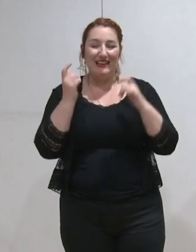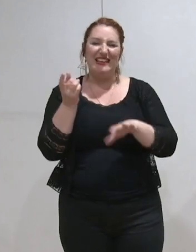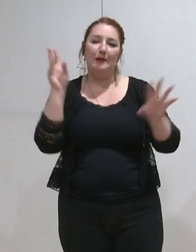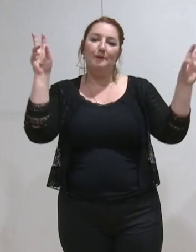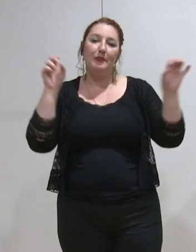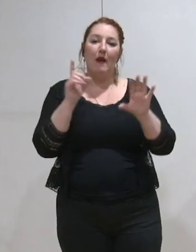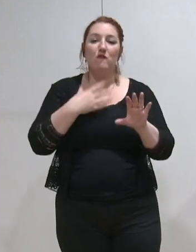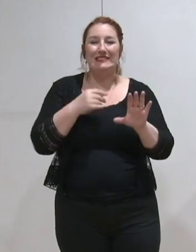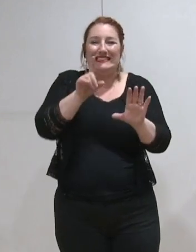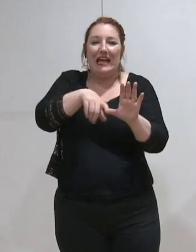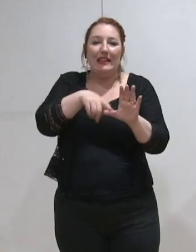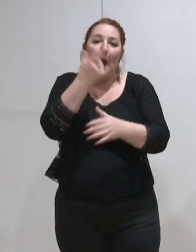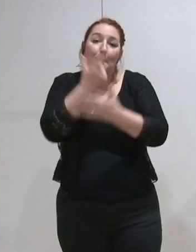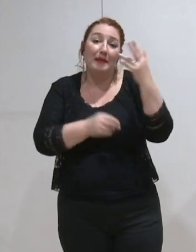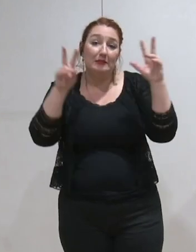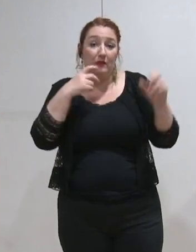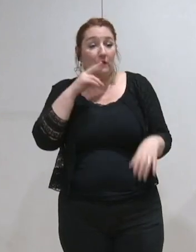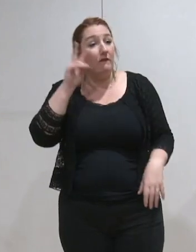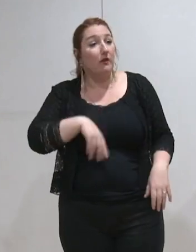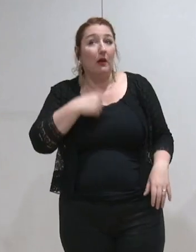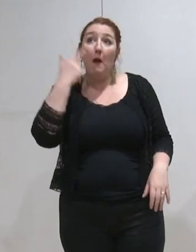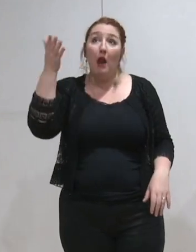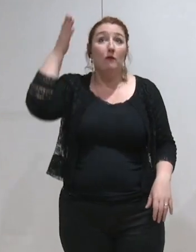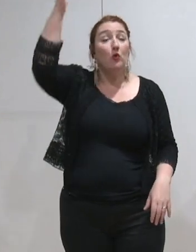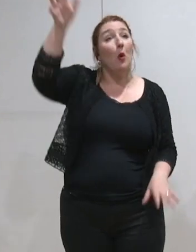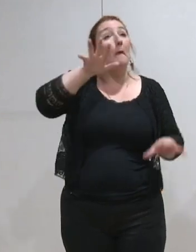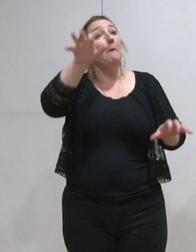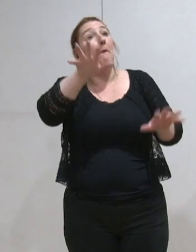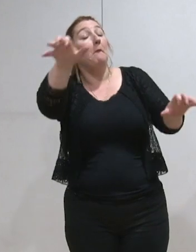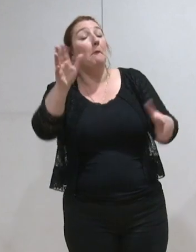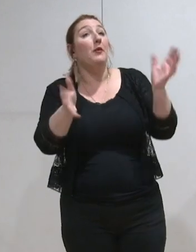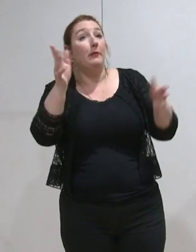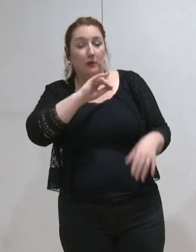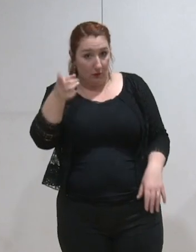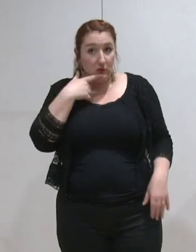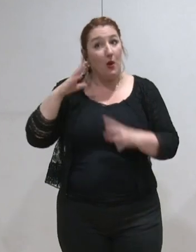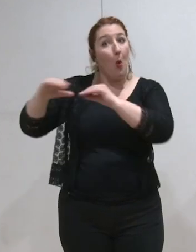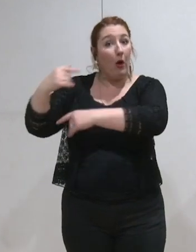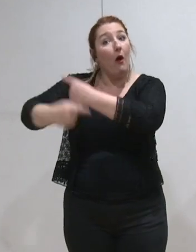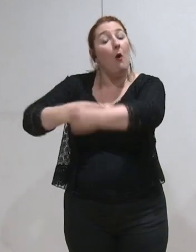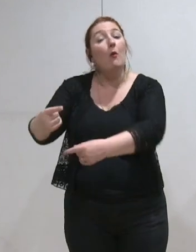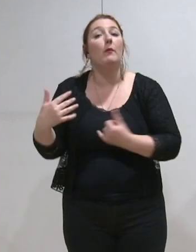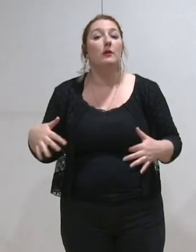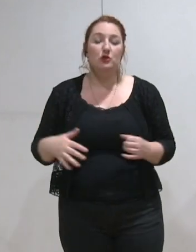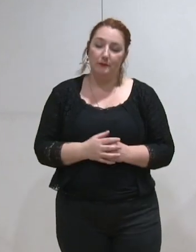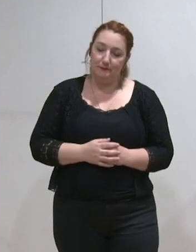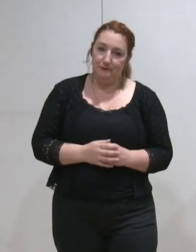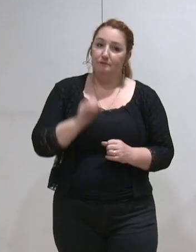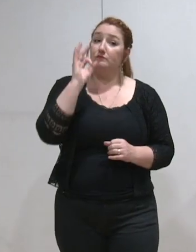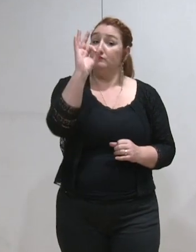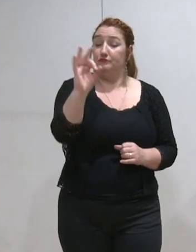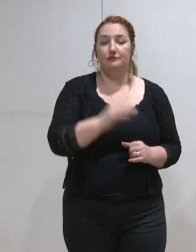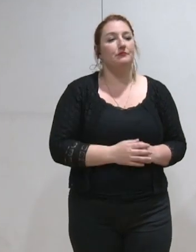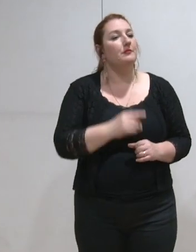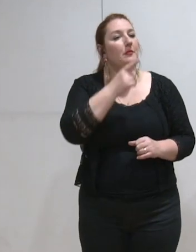question théorique tout à fait monsieur chamussi d'un